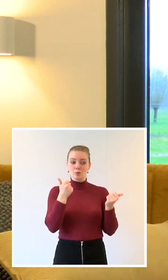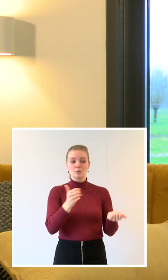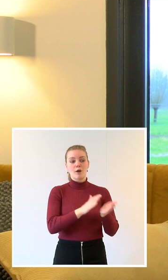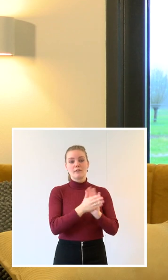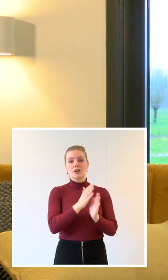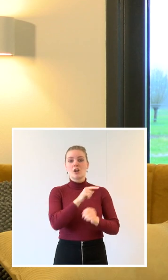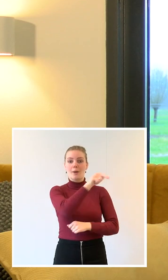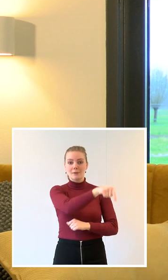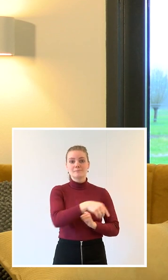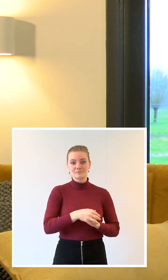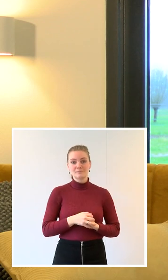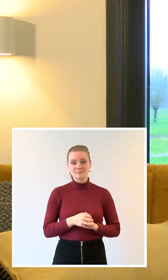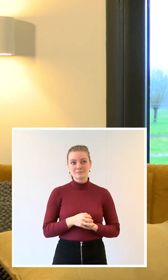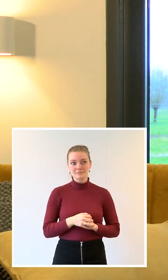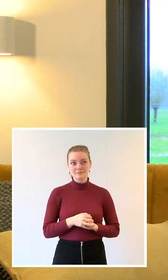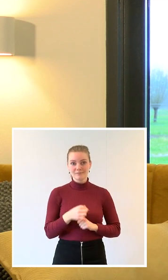Ik werd er stil van.